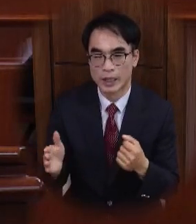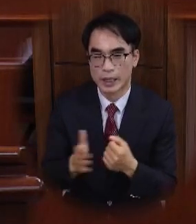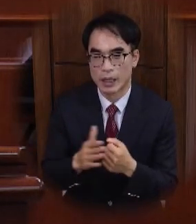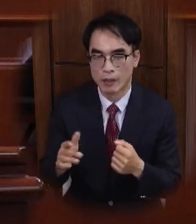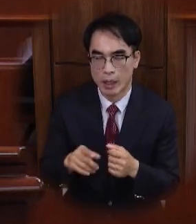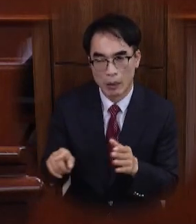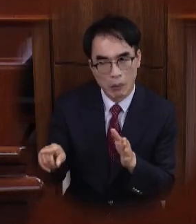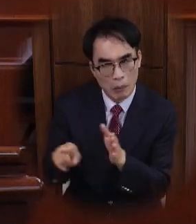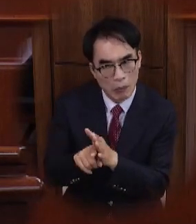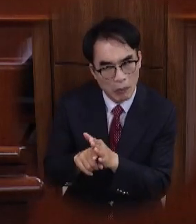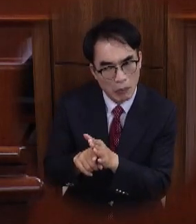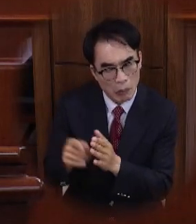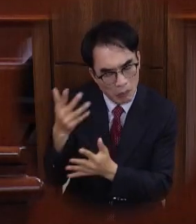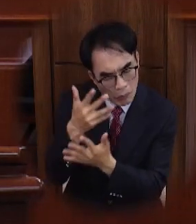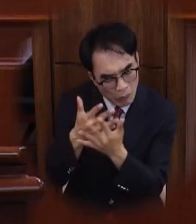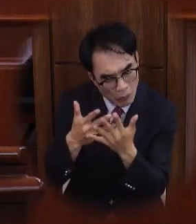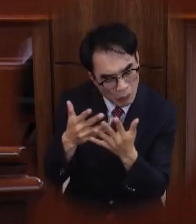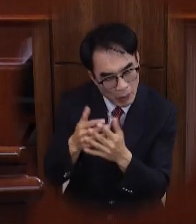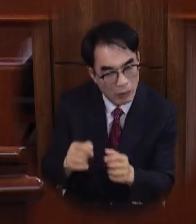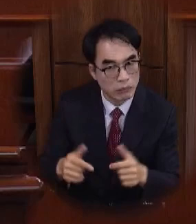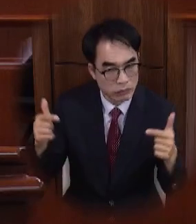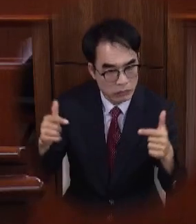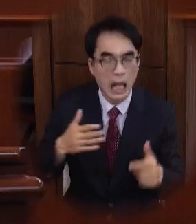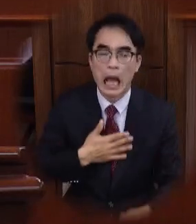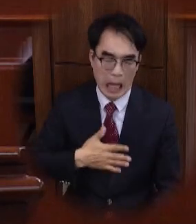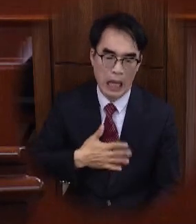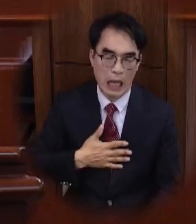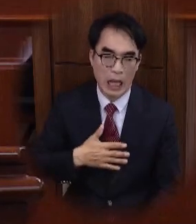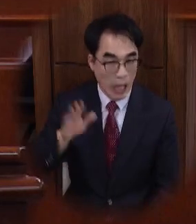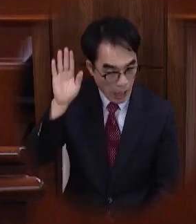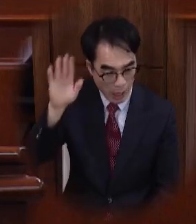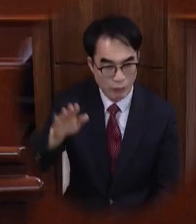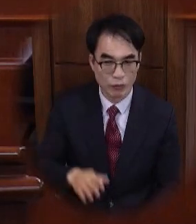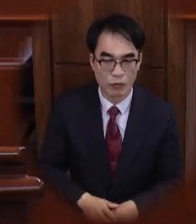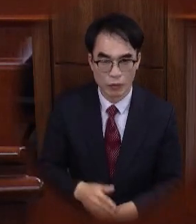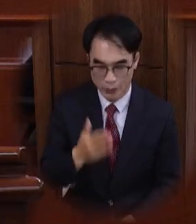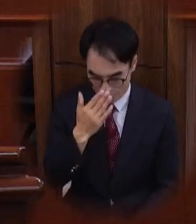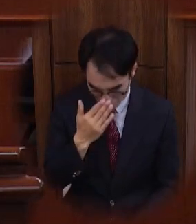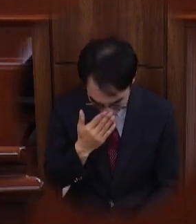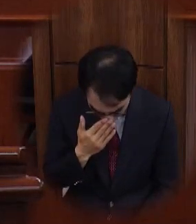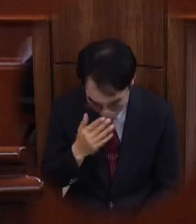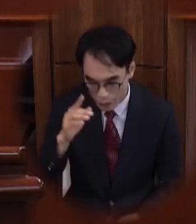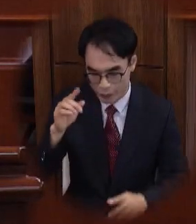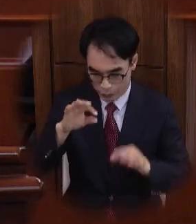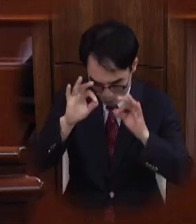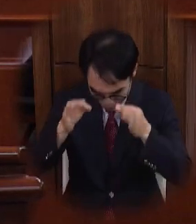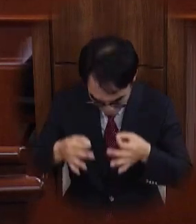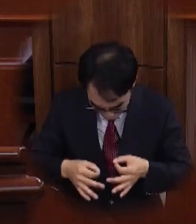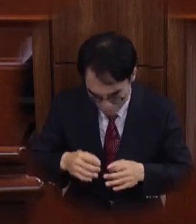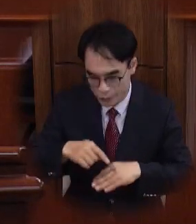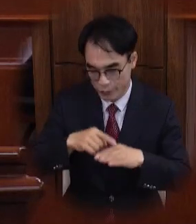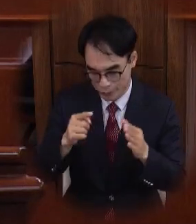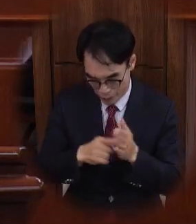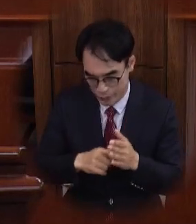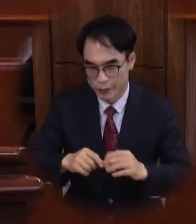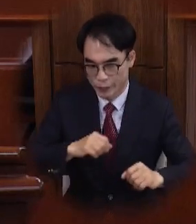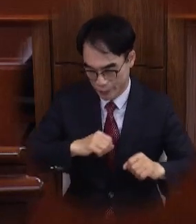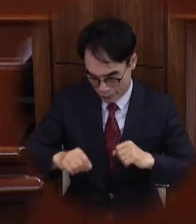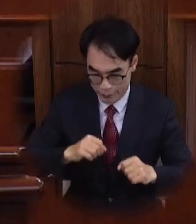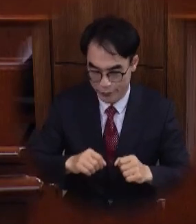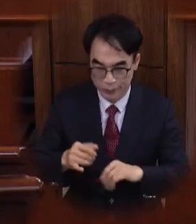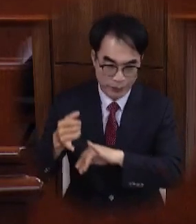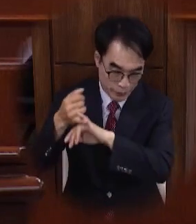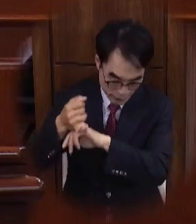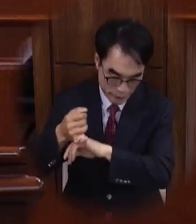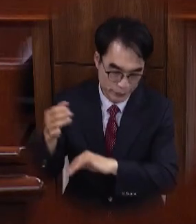불신이 가중되었을 인지하고 앞으로 자수하는 마음으로 우정 활동에 임하겠습니다